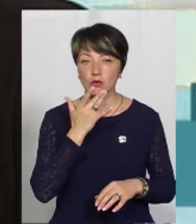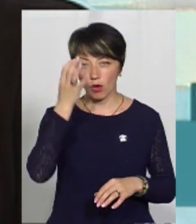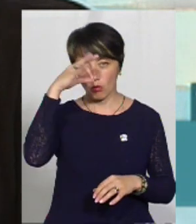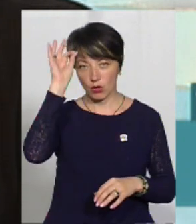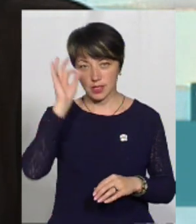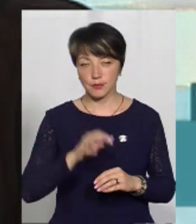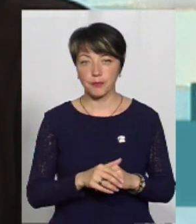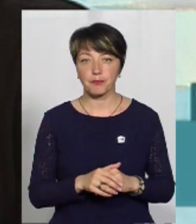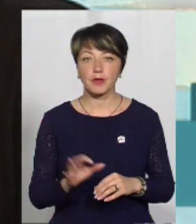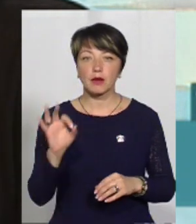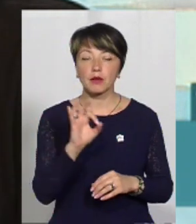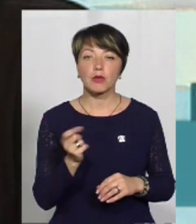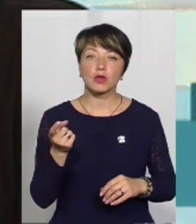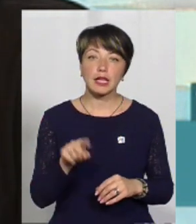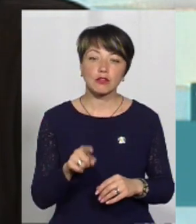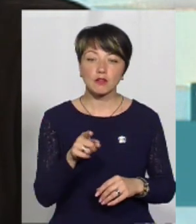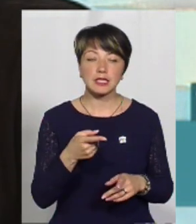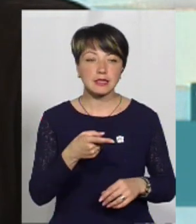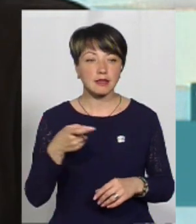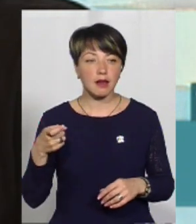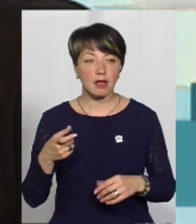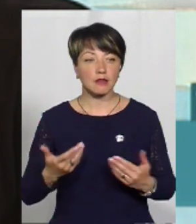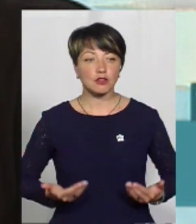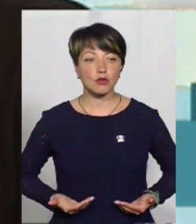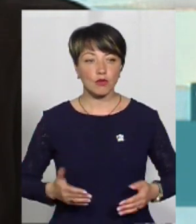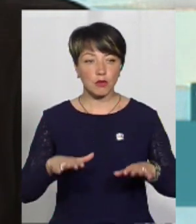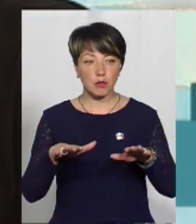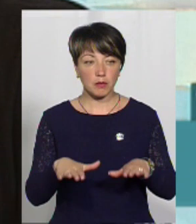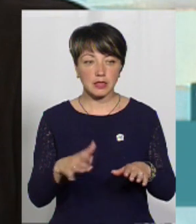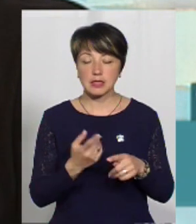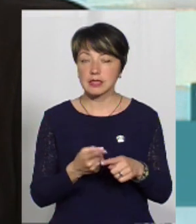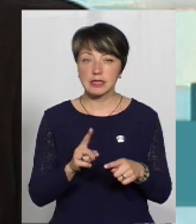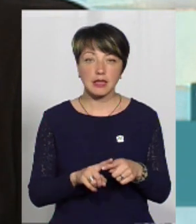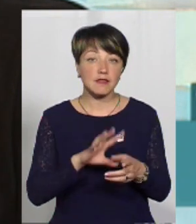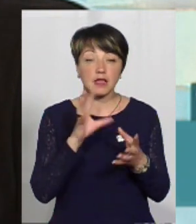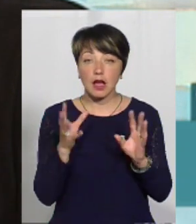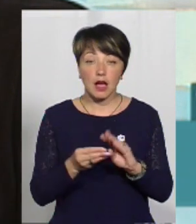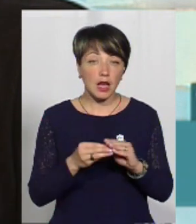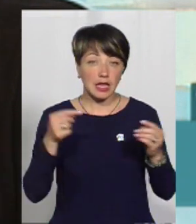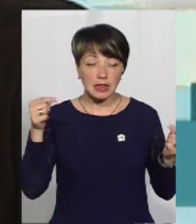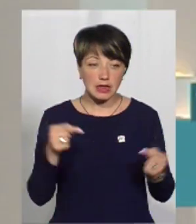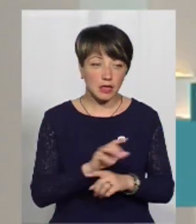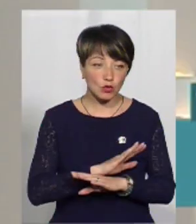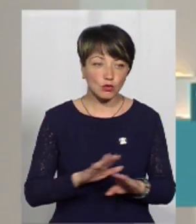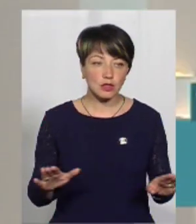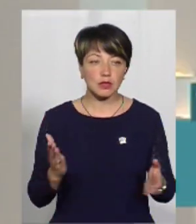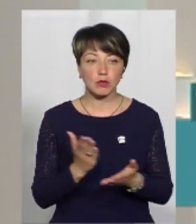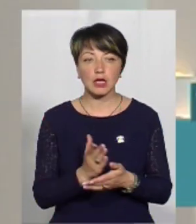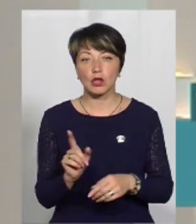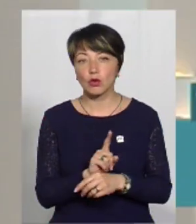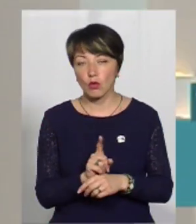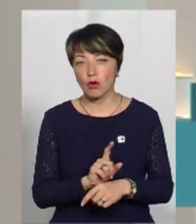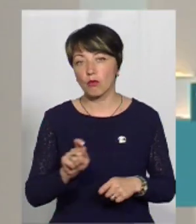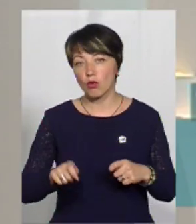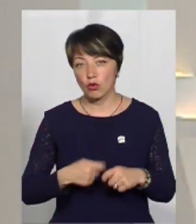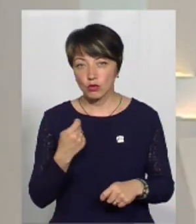поліцію. Стосовно того, що вони стріляли в житловому місці, це взагалі недопустимо. Тому що є норми, які